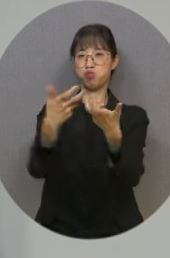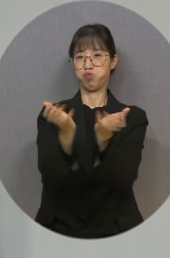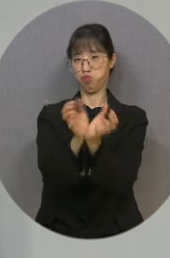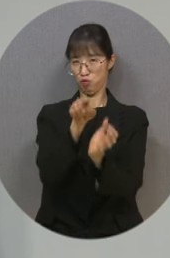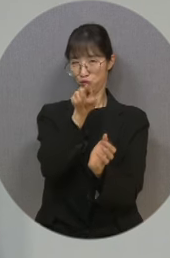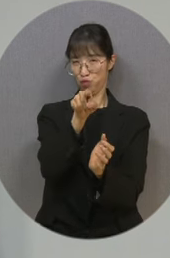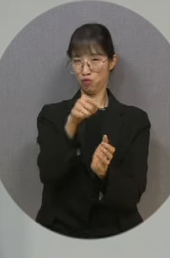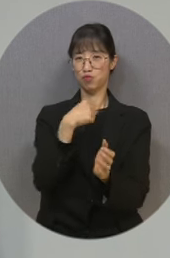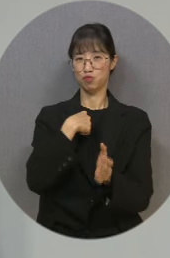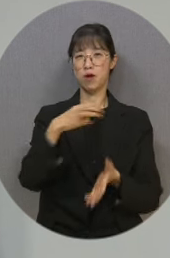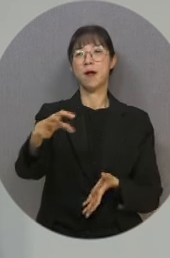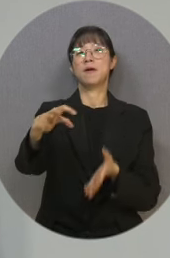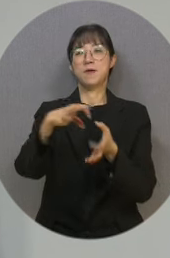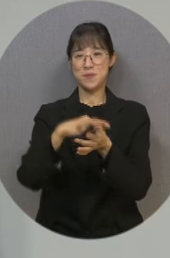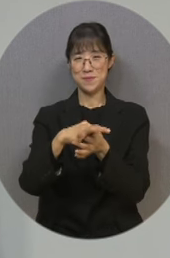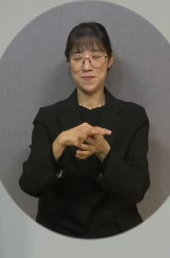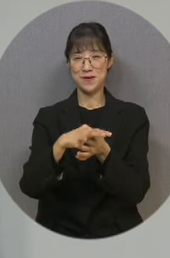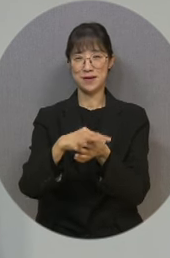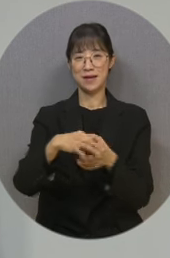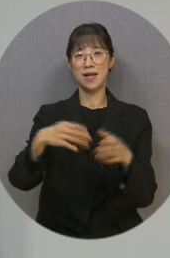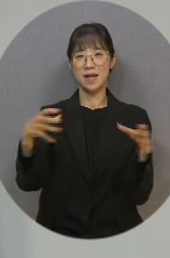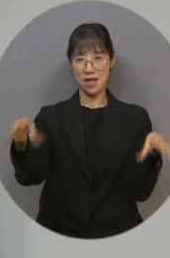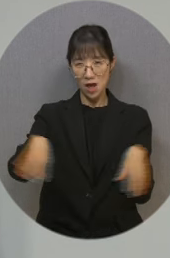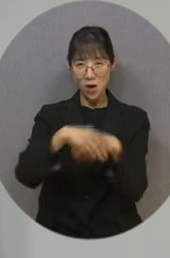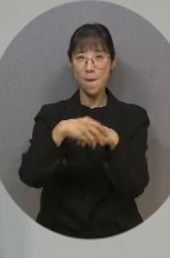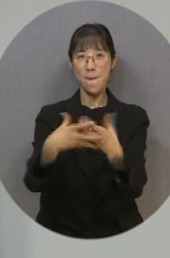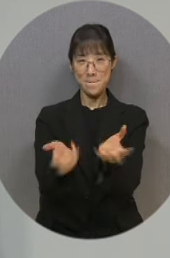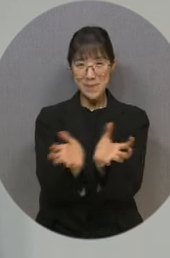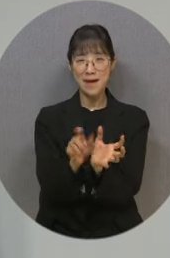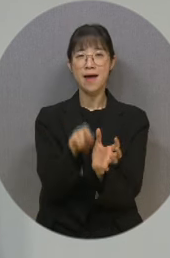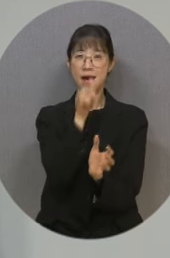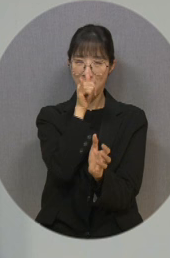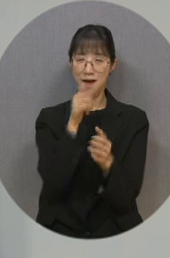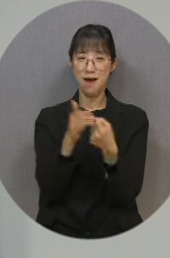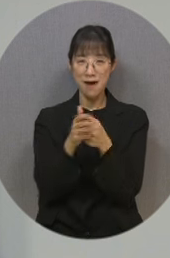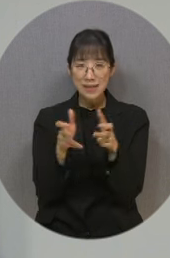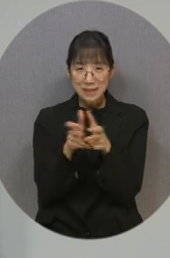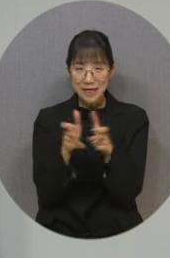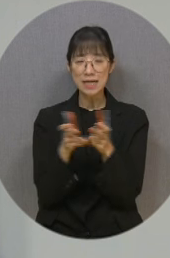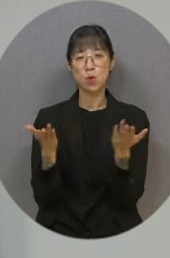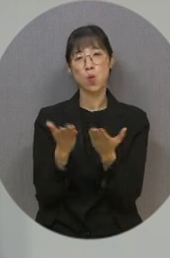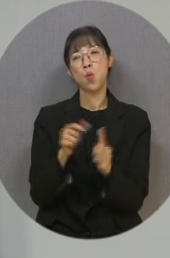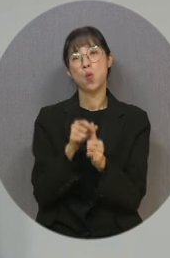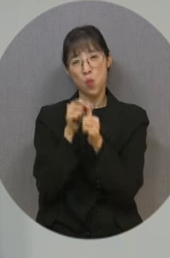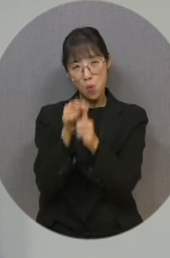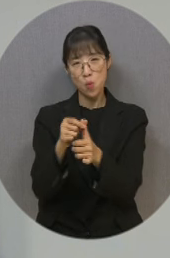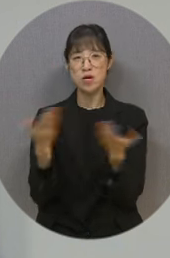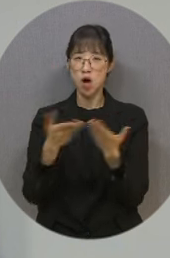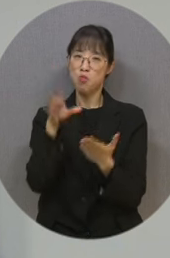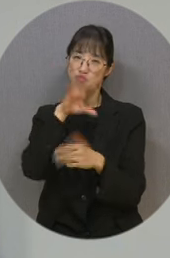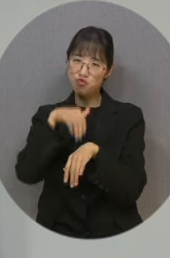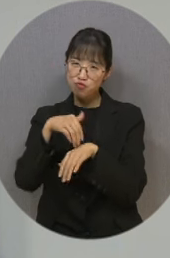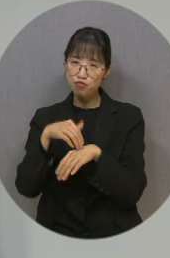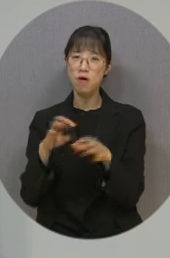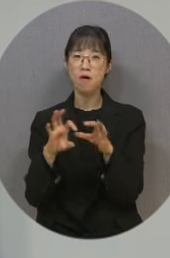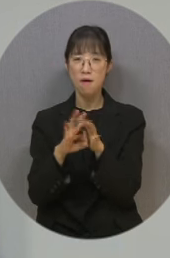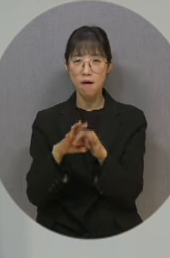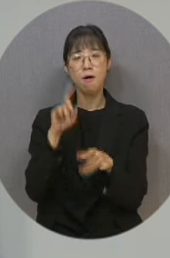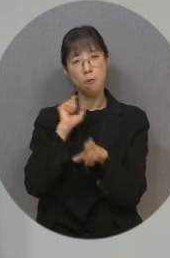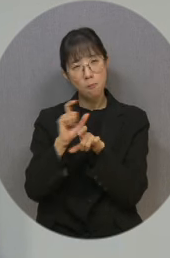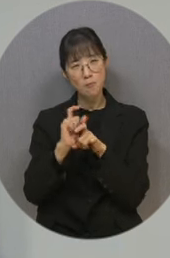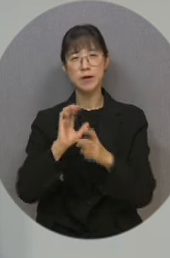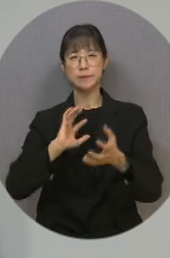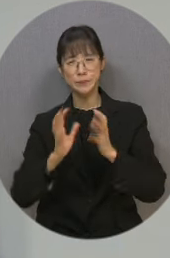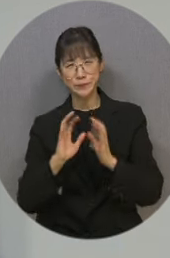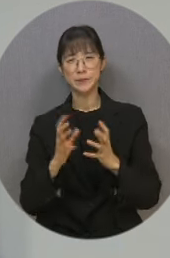하고도 저희가 상설 협의체를 구성해서 장애인 고용에 대한 또 직업 훈련에 대한 고민을 많이 하고 또